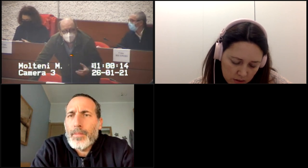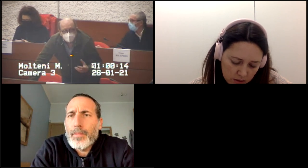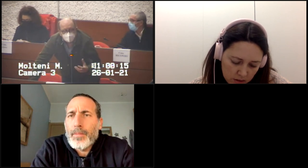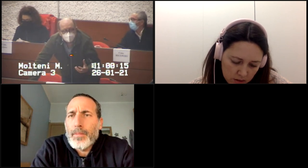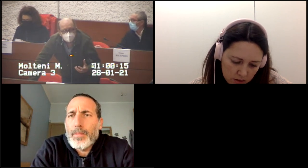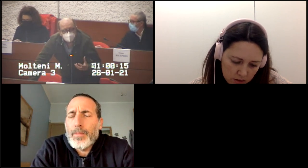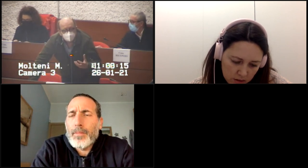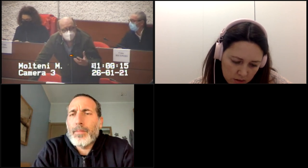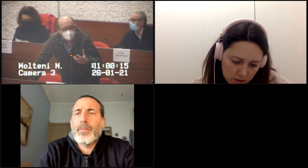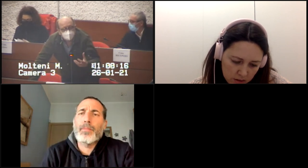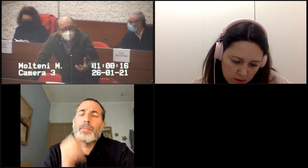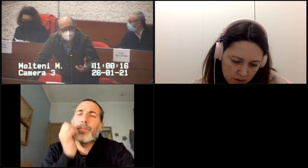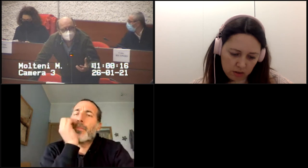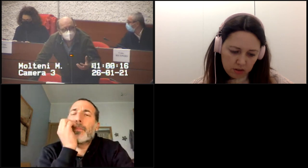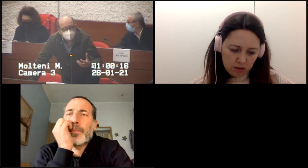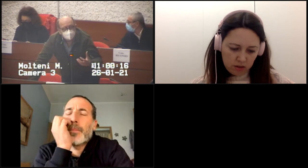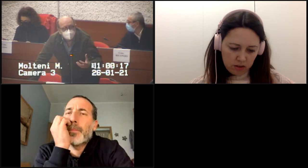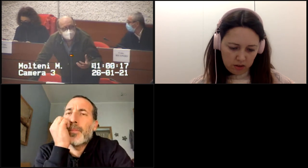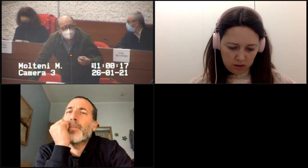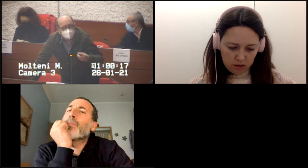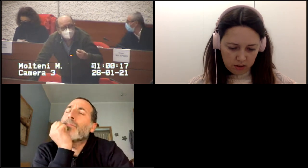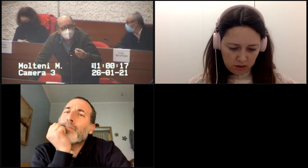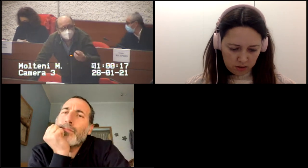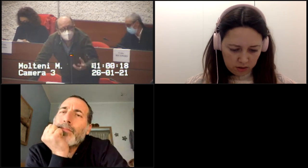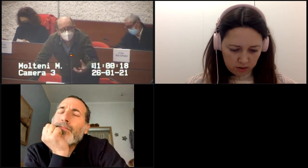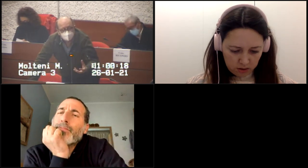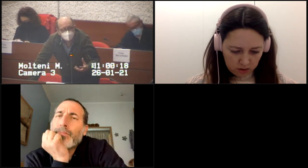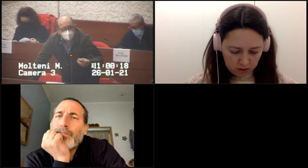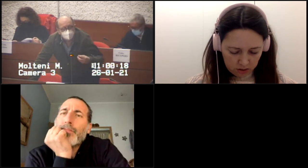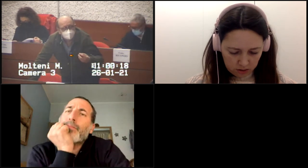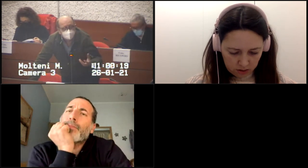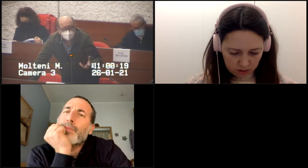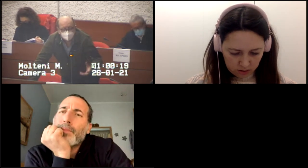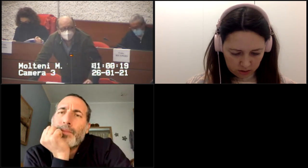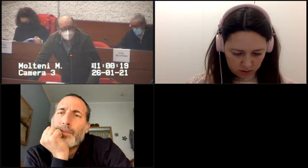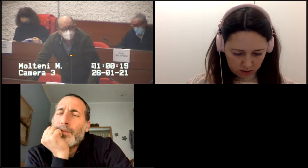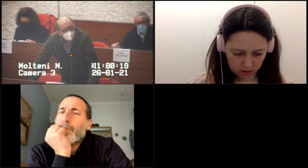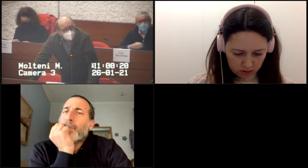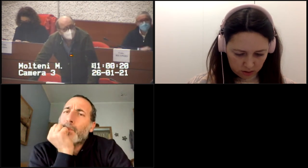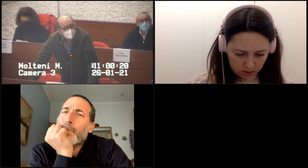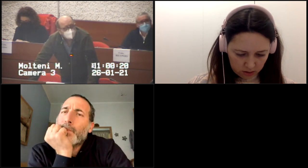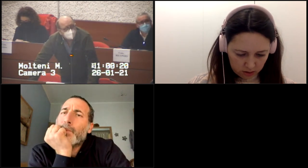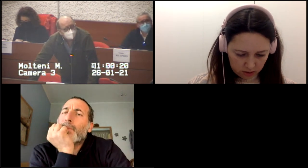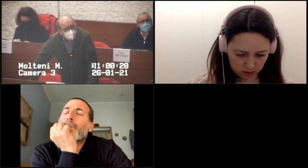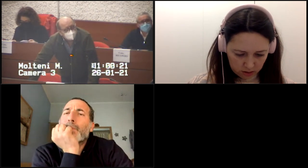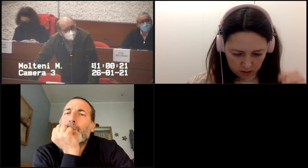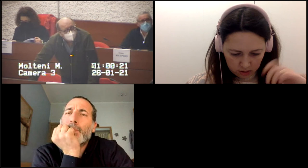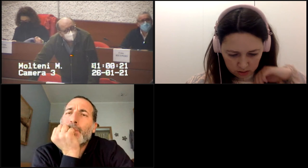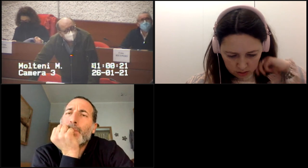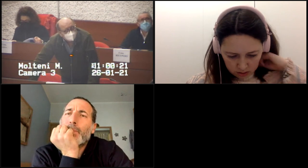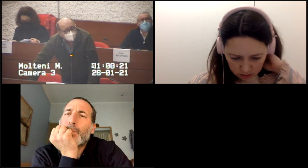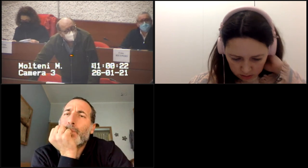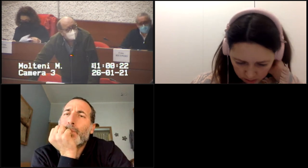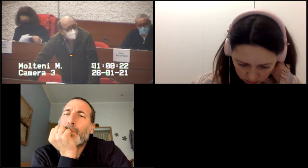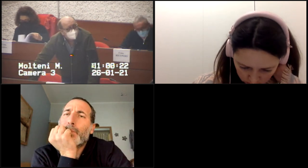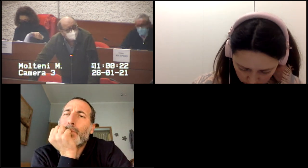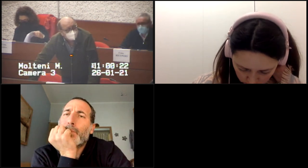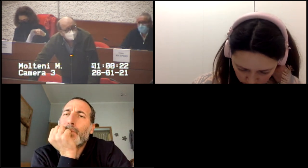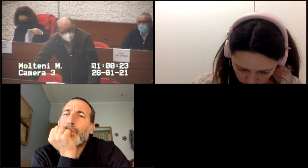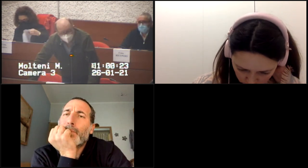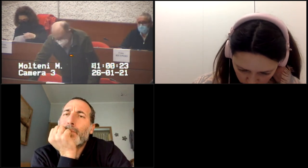le accuse mosse di poca democraticità, di discriminatorio, eccetera. Comunque, ovviamente il nostro voto sarà